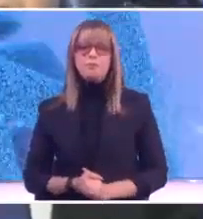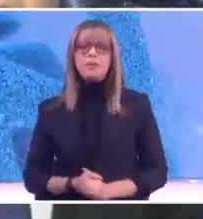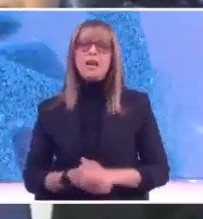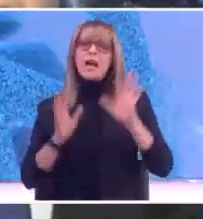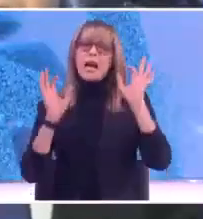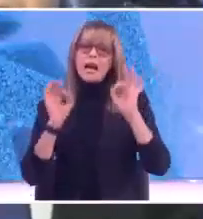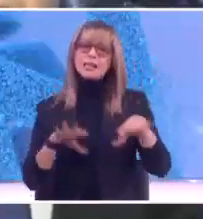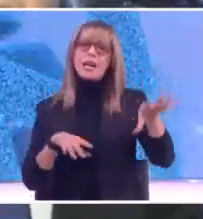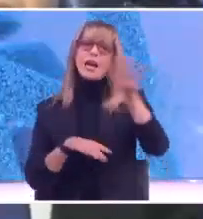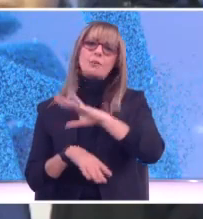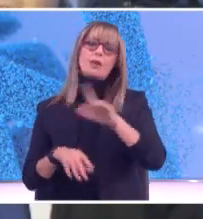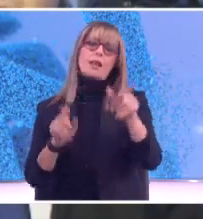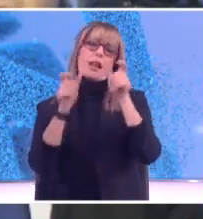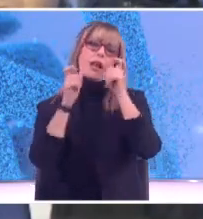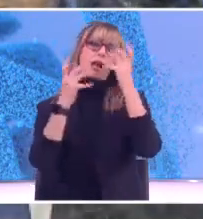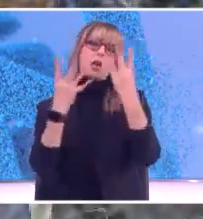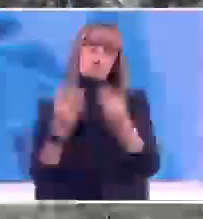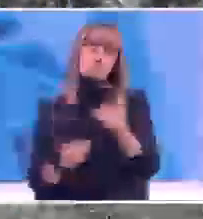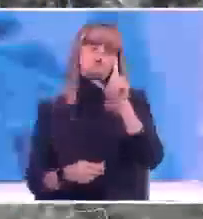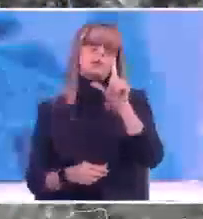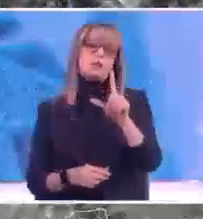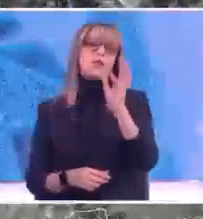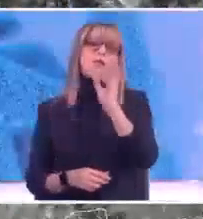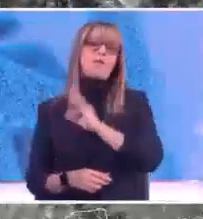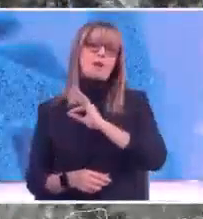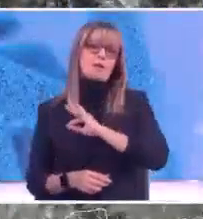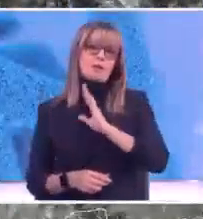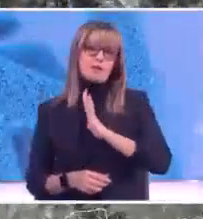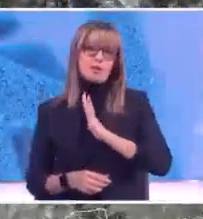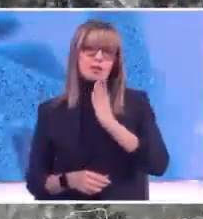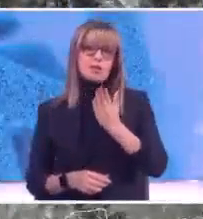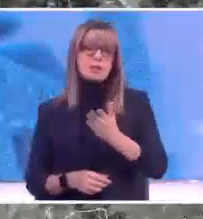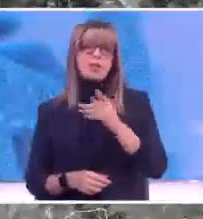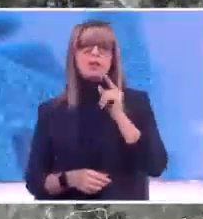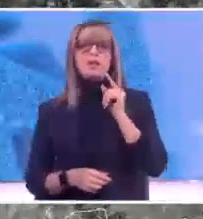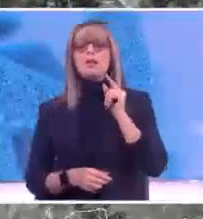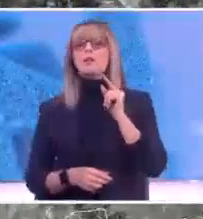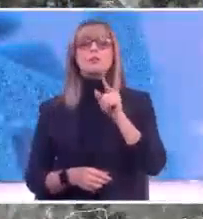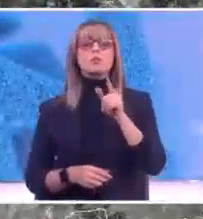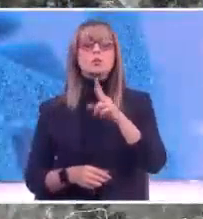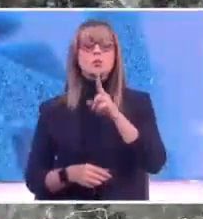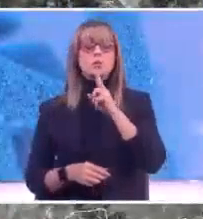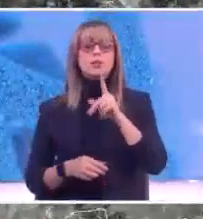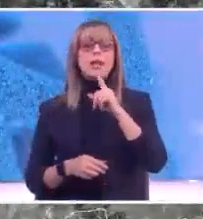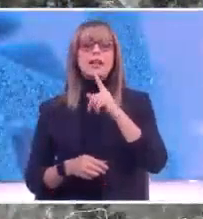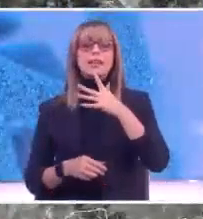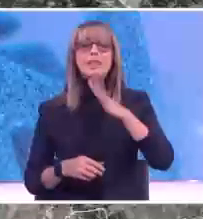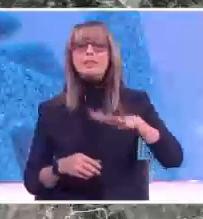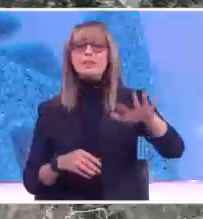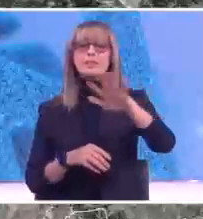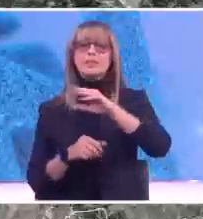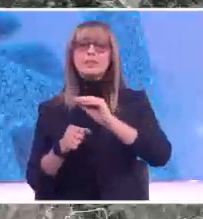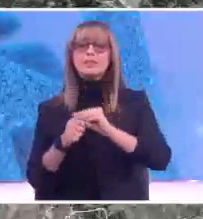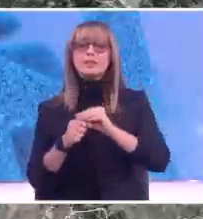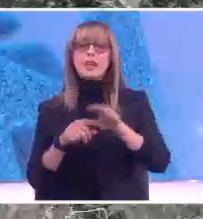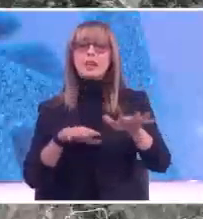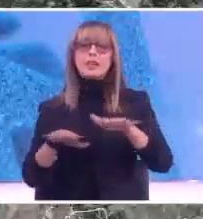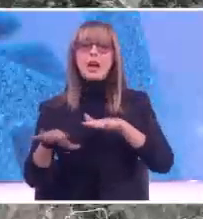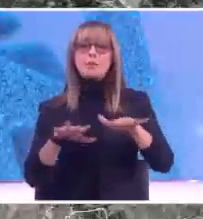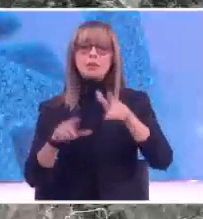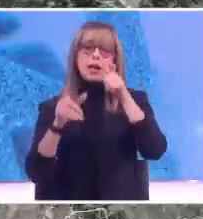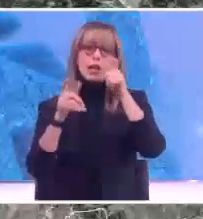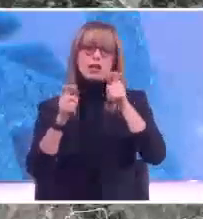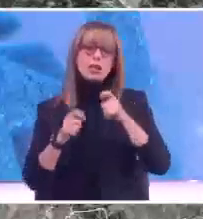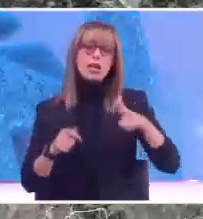zaman teyakkuzda olmakta fayda var. Şükrü Ersoy son dönemde Ege Denizi'nde yaşanan sismik hareketliliğe dikkat